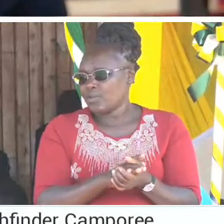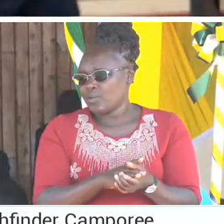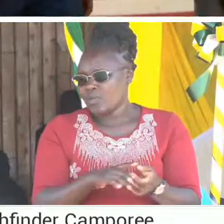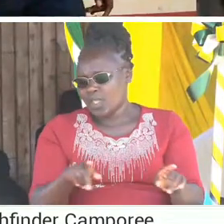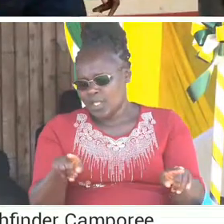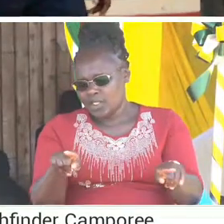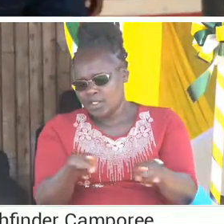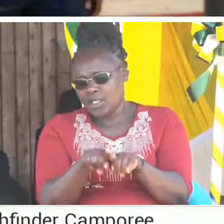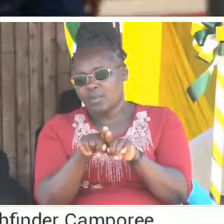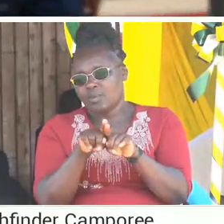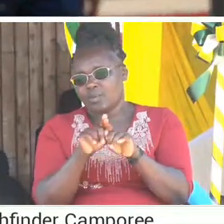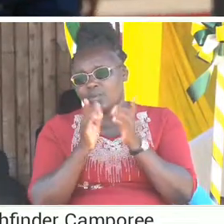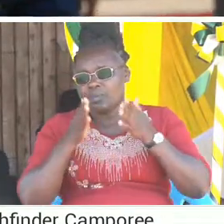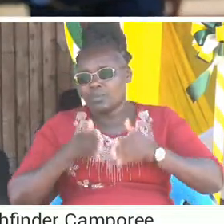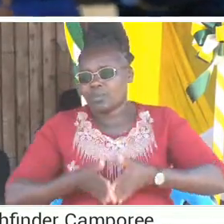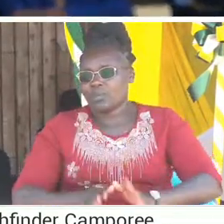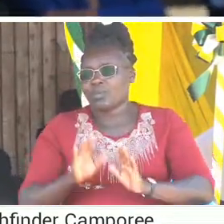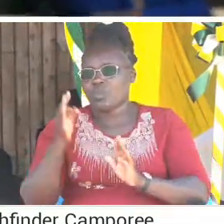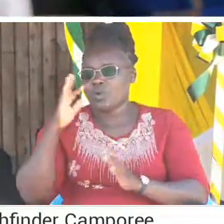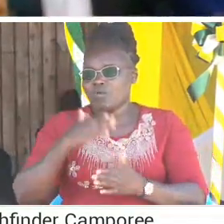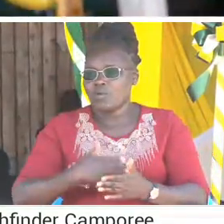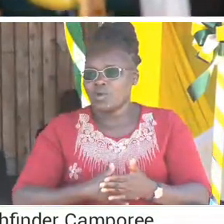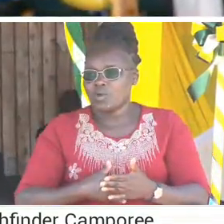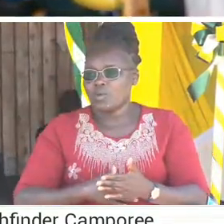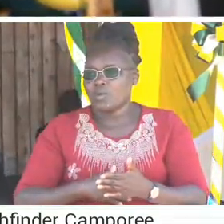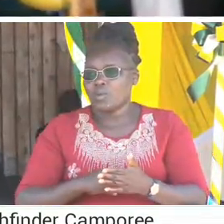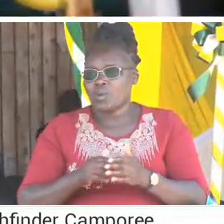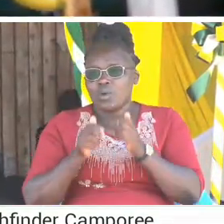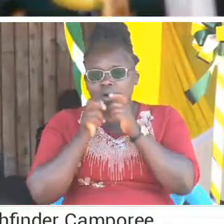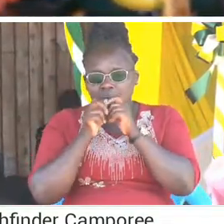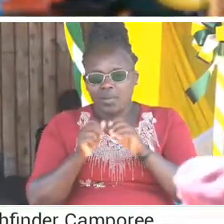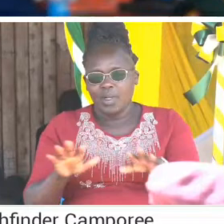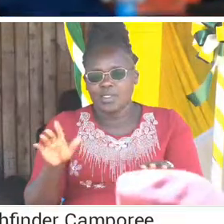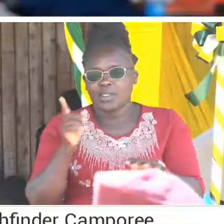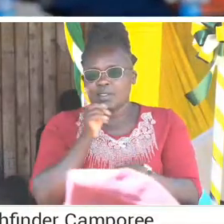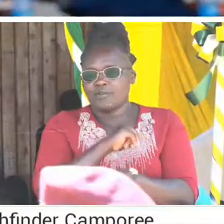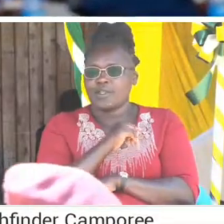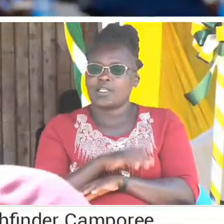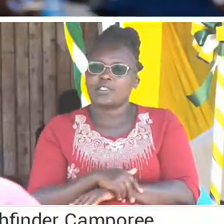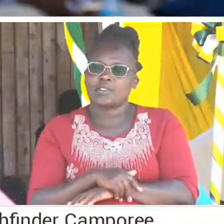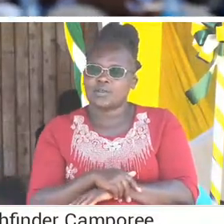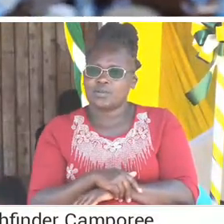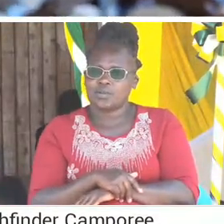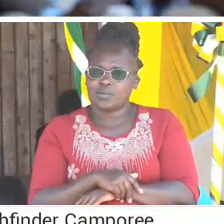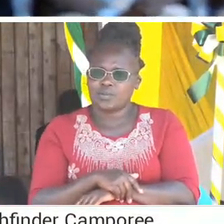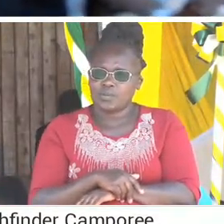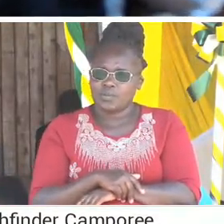utabarikiwa. Hata uzao wa nchi yako utabarikiwa. Sikia neno la Bwana linachosema.